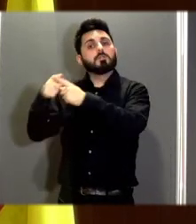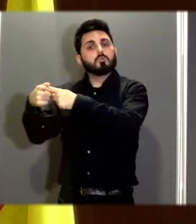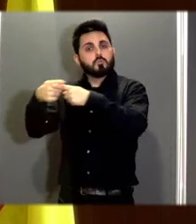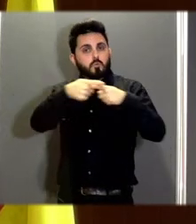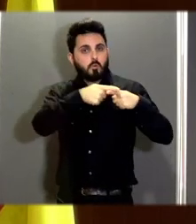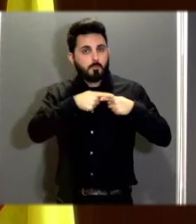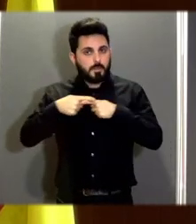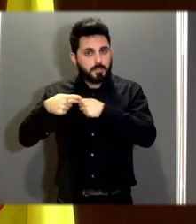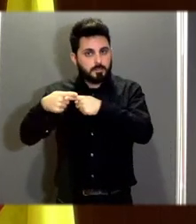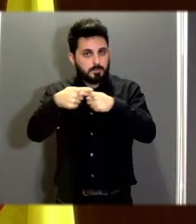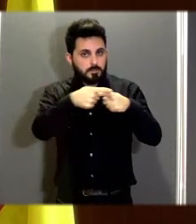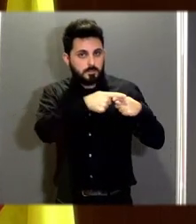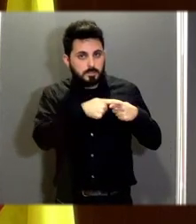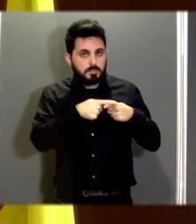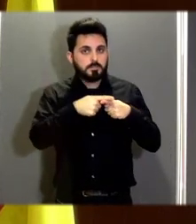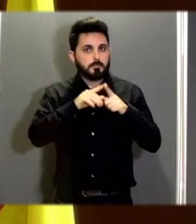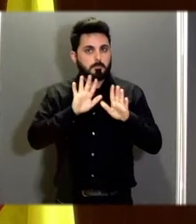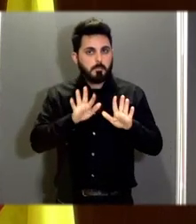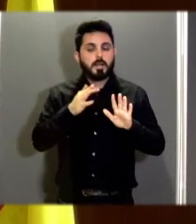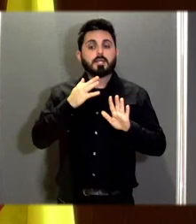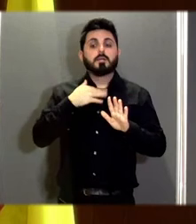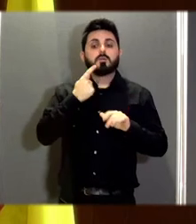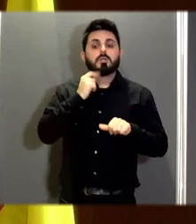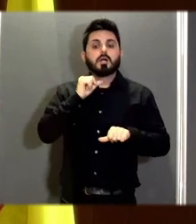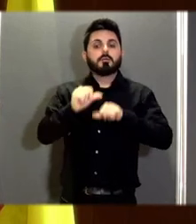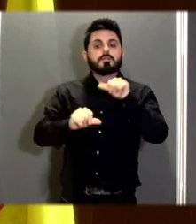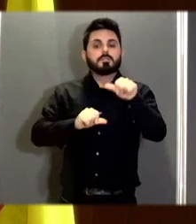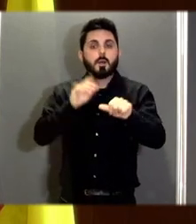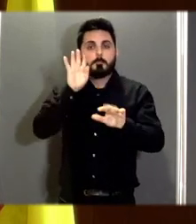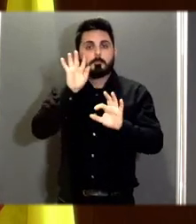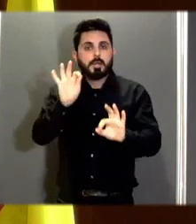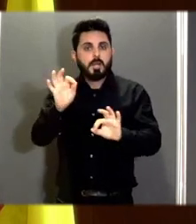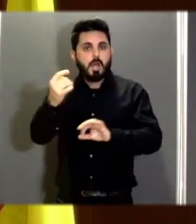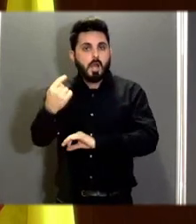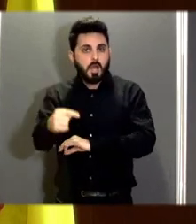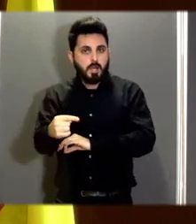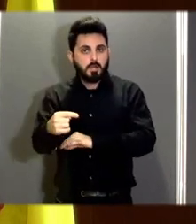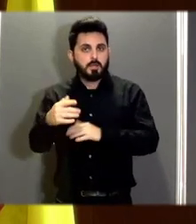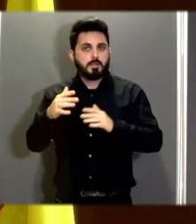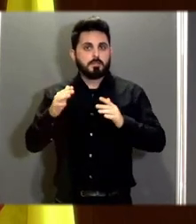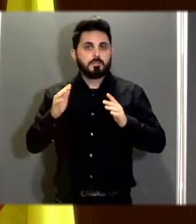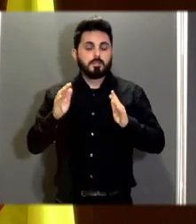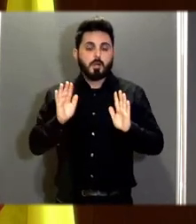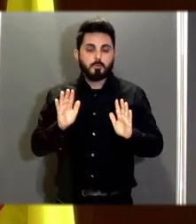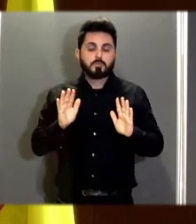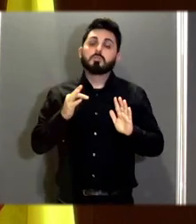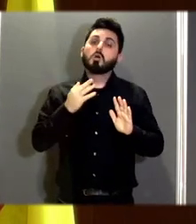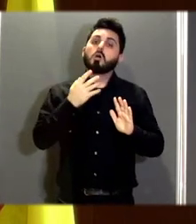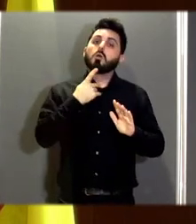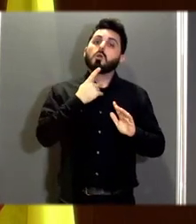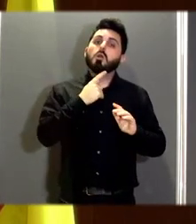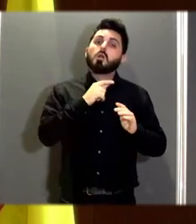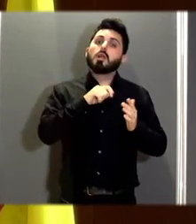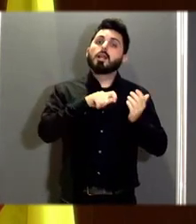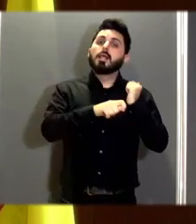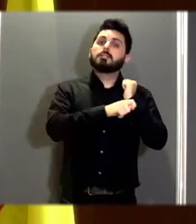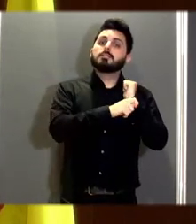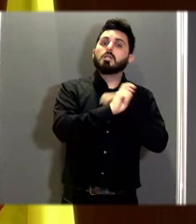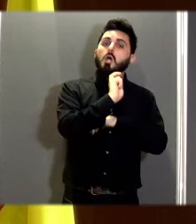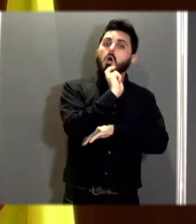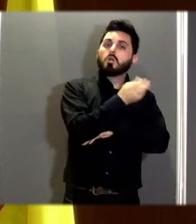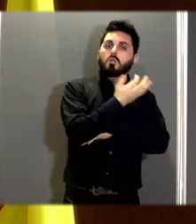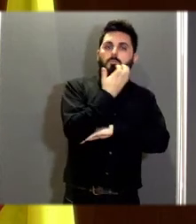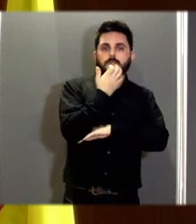llista cívica i els perills que comporta, però també com avançar a través d'altres estratègies, com pressionant les